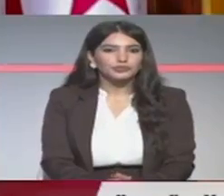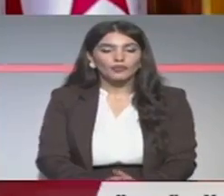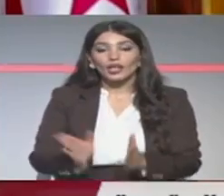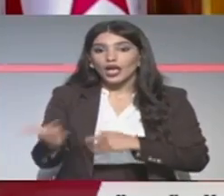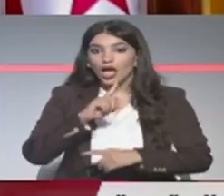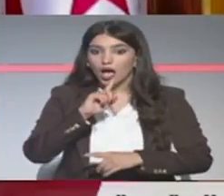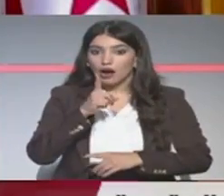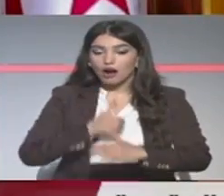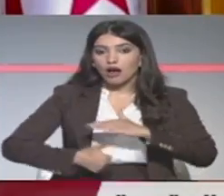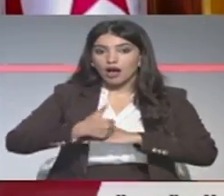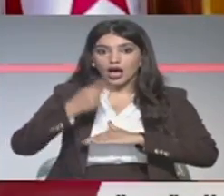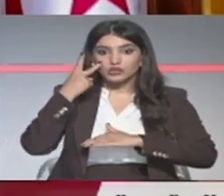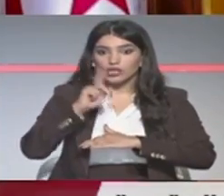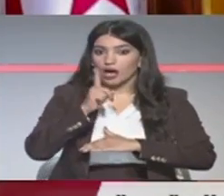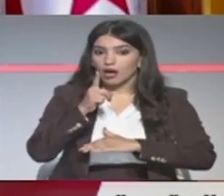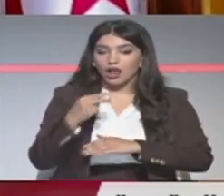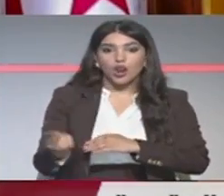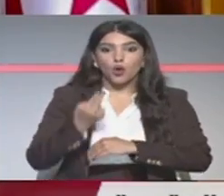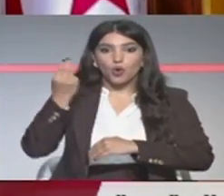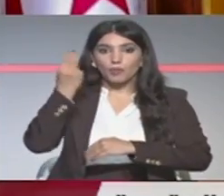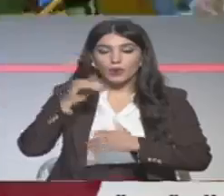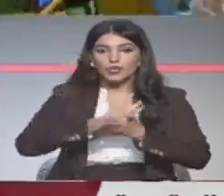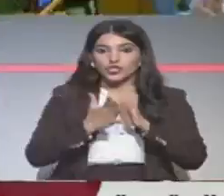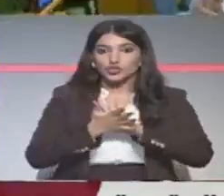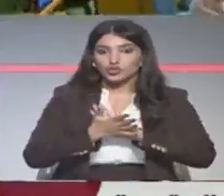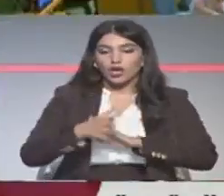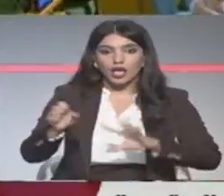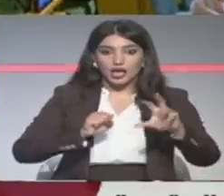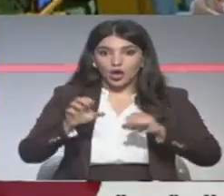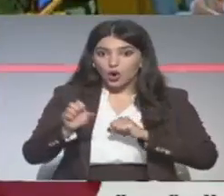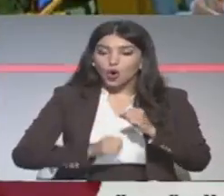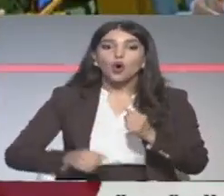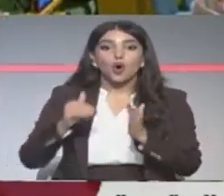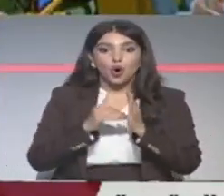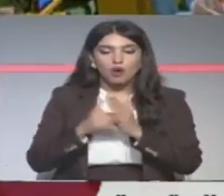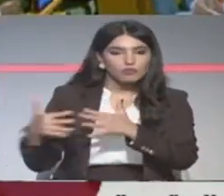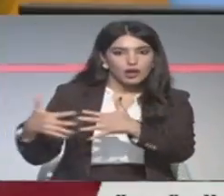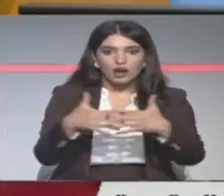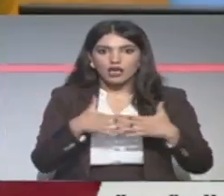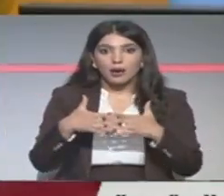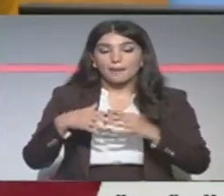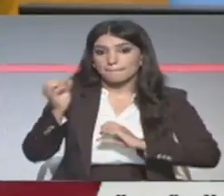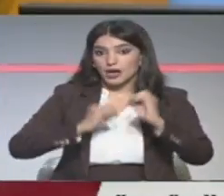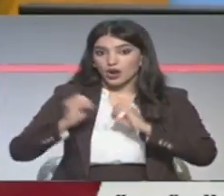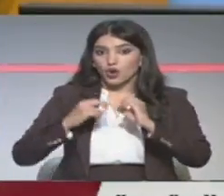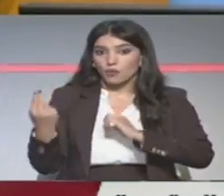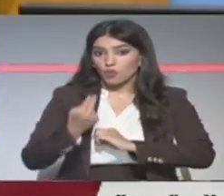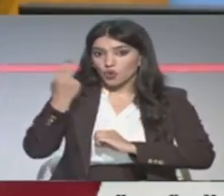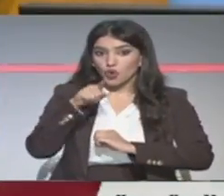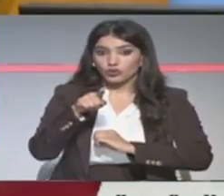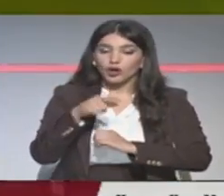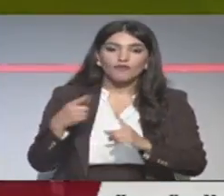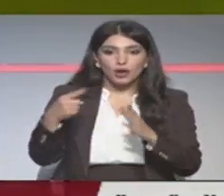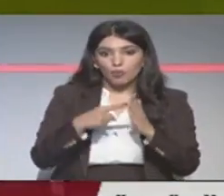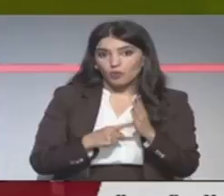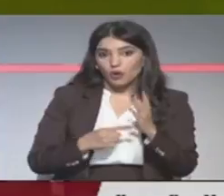في كلمته إلى الجمعية العامة للأمم المتحدة، رئيس الجمهورية يدعو إلى مزيد من الوحدة ضمن هذه المنظمة الأممية في ظل قيم